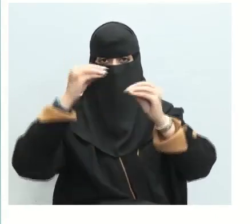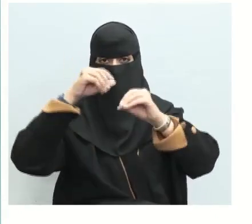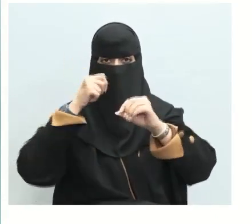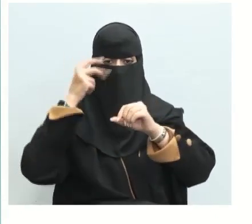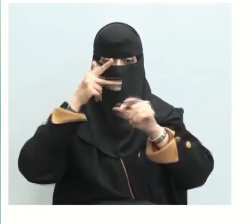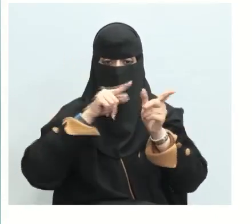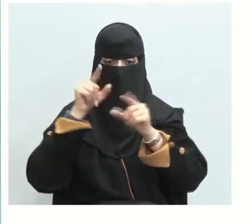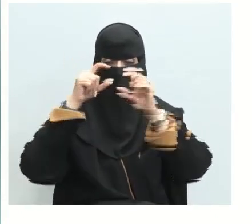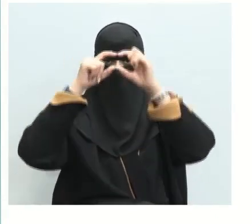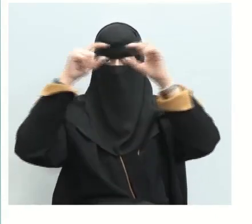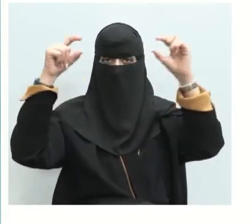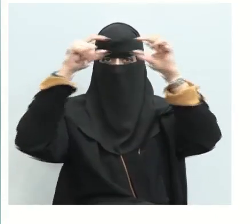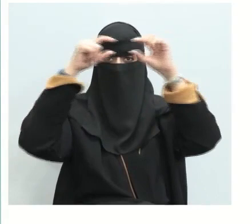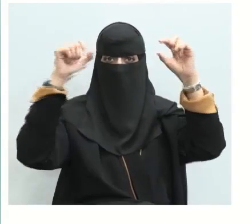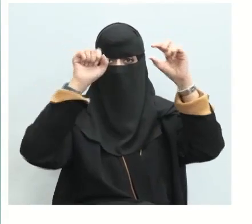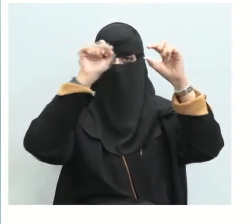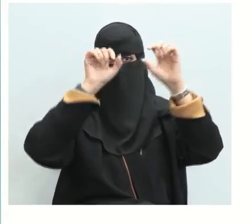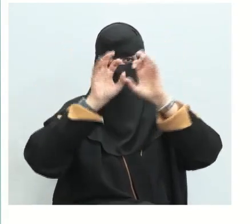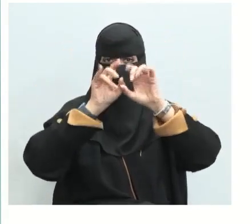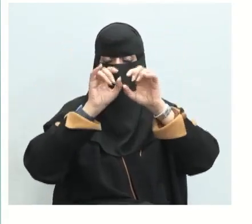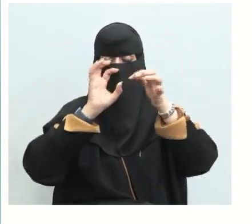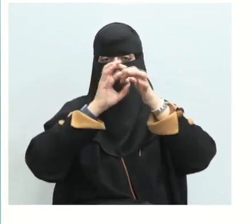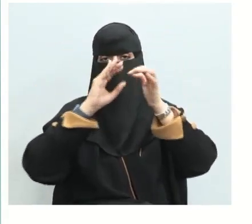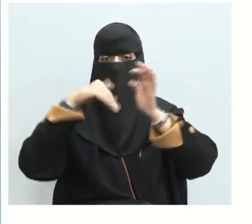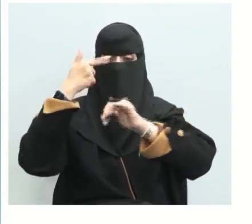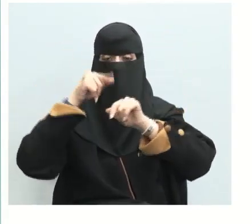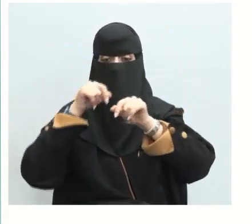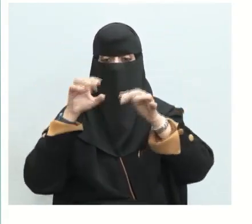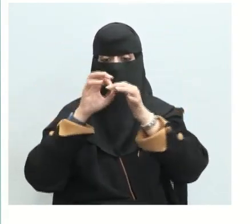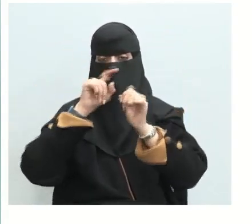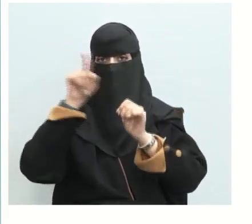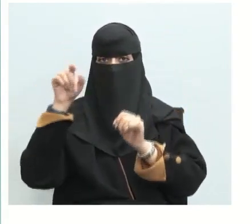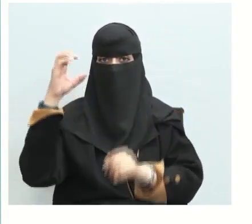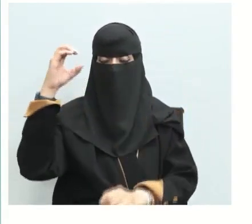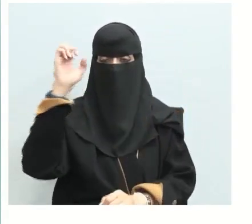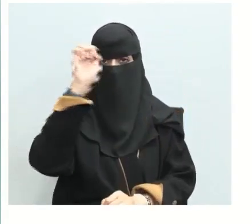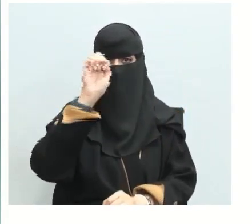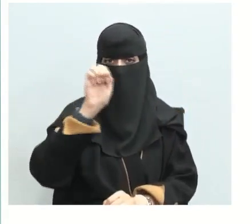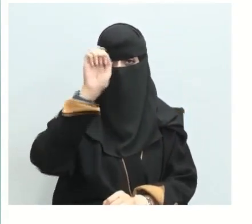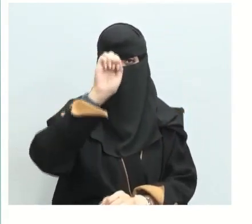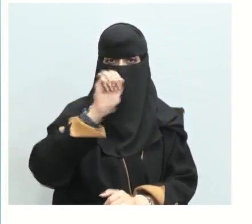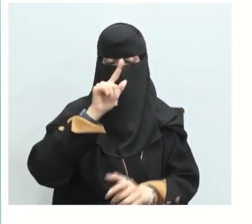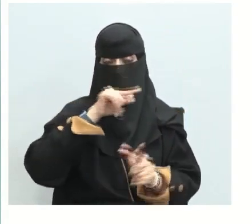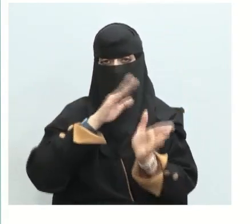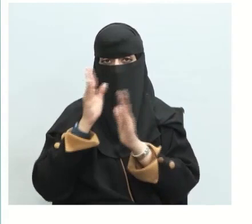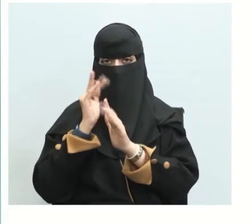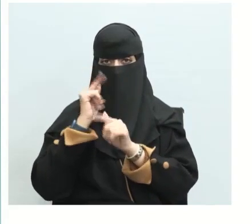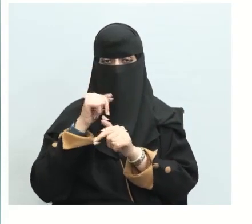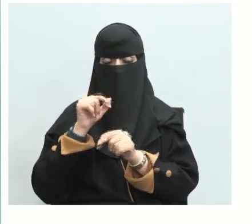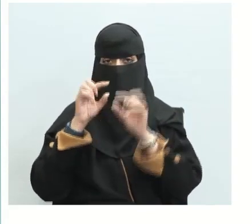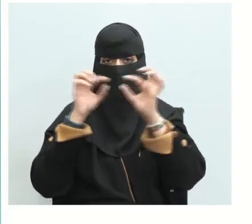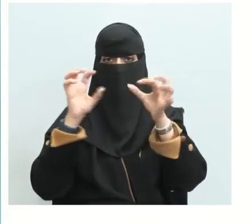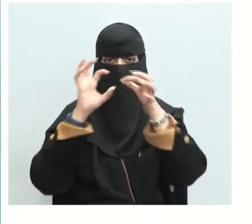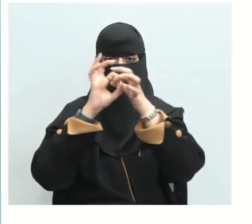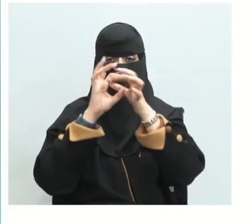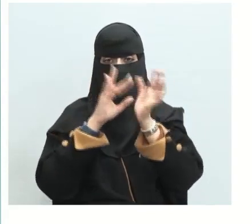استعلام الوسائط في ملف CSS خارجي، بعد ذلك نقوم بربطه بملف HTML عن طريق اللينك